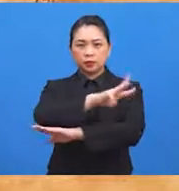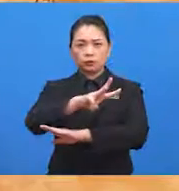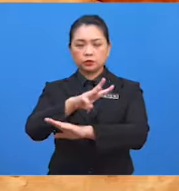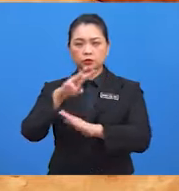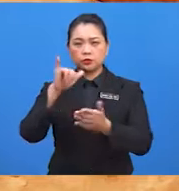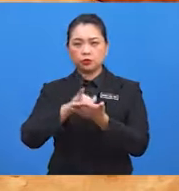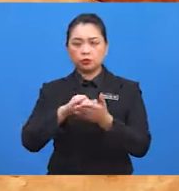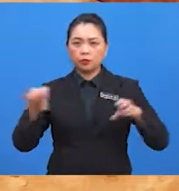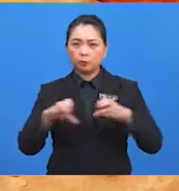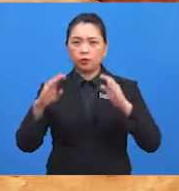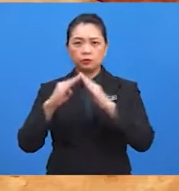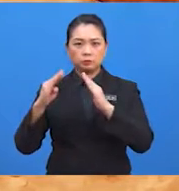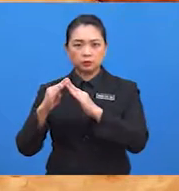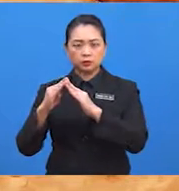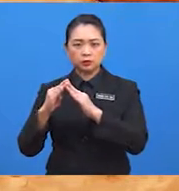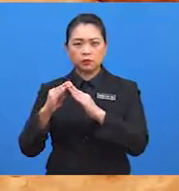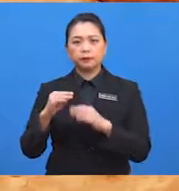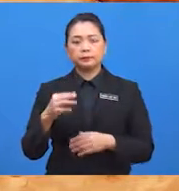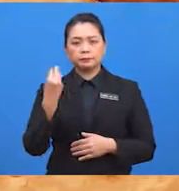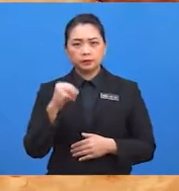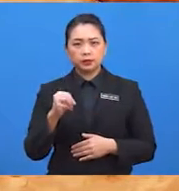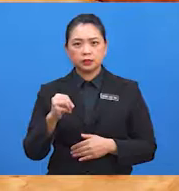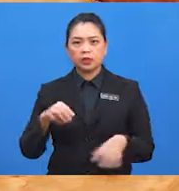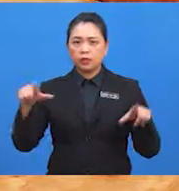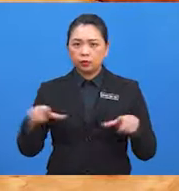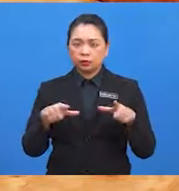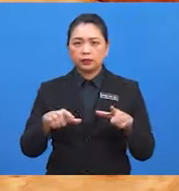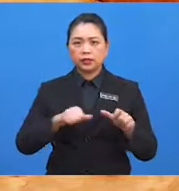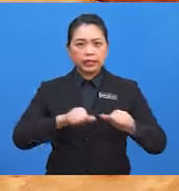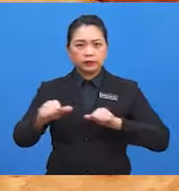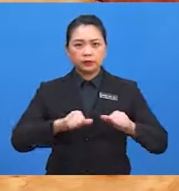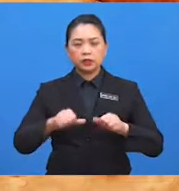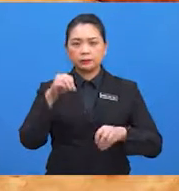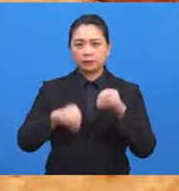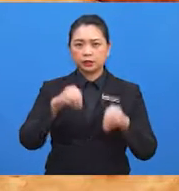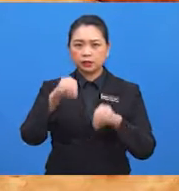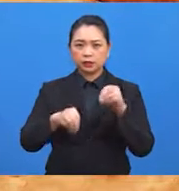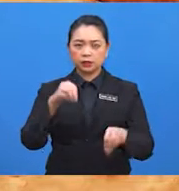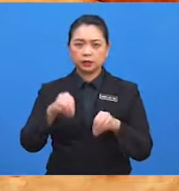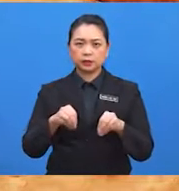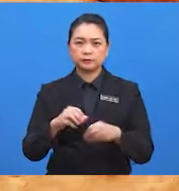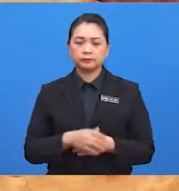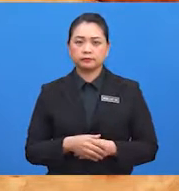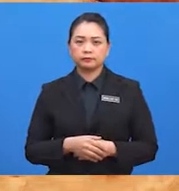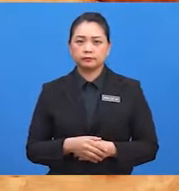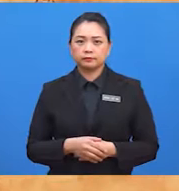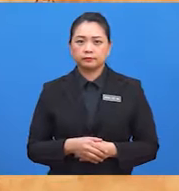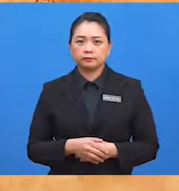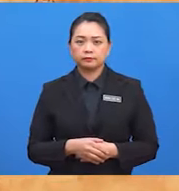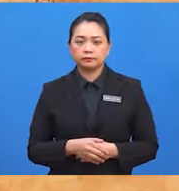pertempatan. Mereka juga menjalankan aktiviti pertanian melalui kerja menebus guna